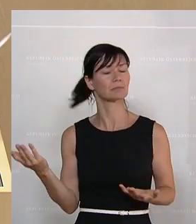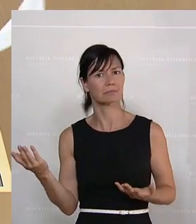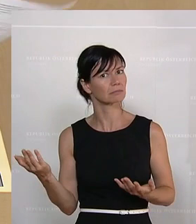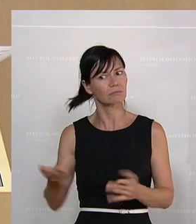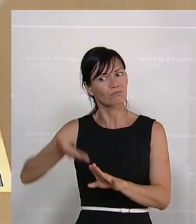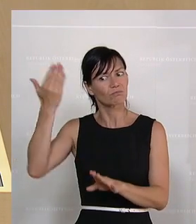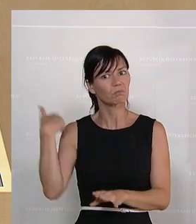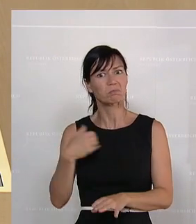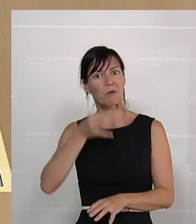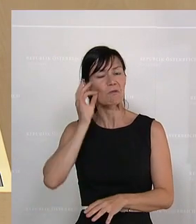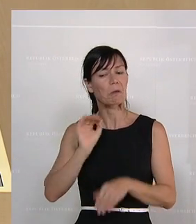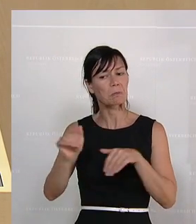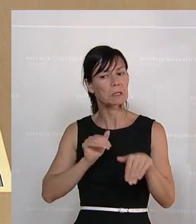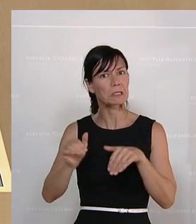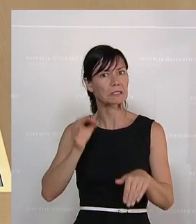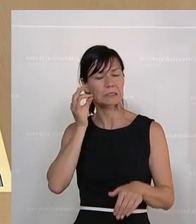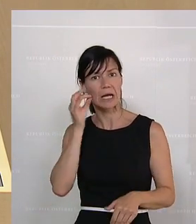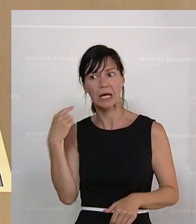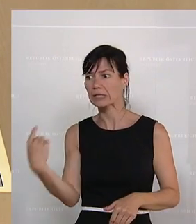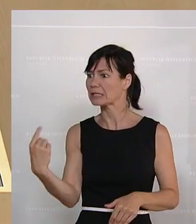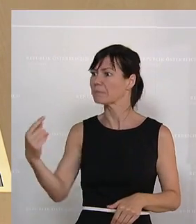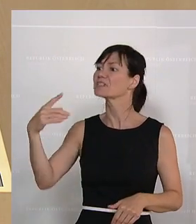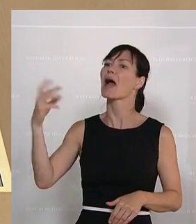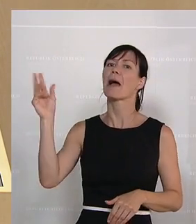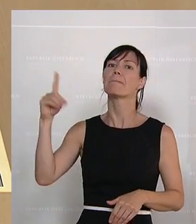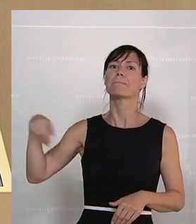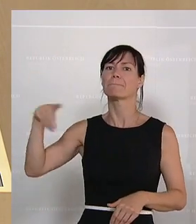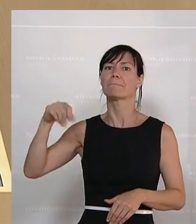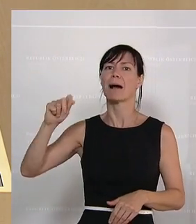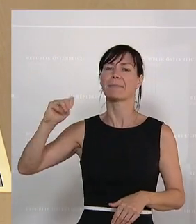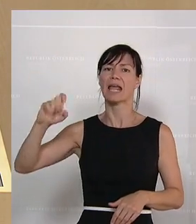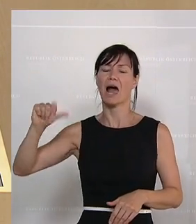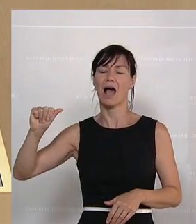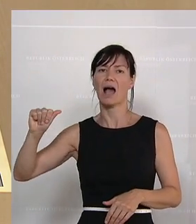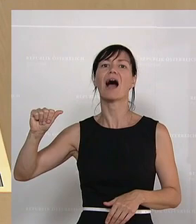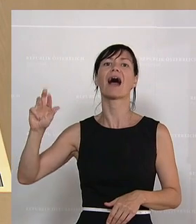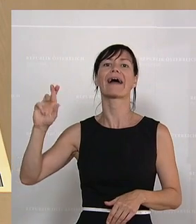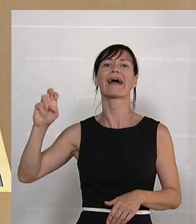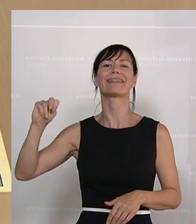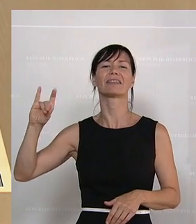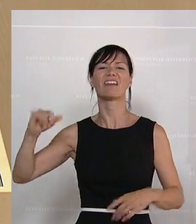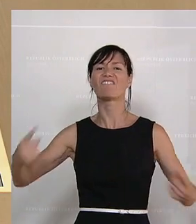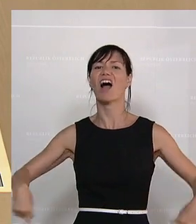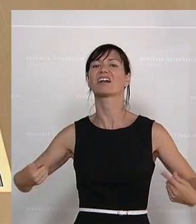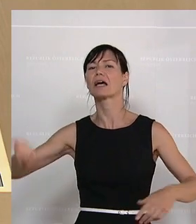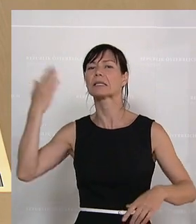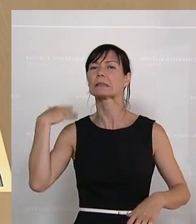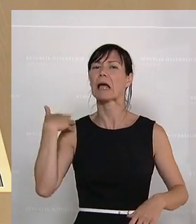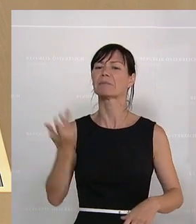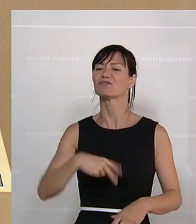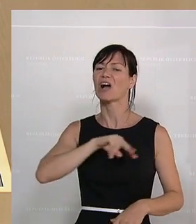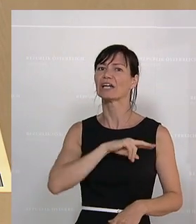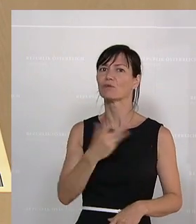ehemalige frauenministerin pamela rendi-wagner gemacht in ihrer zeit als frauenministerin für die alleinerziehend es sind wir grüne